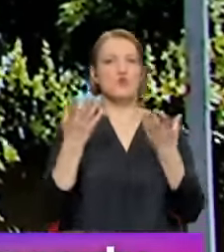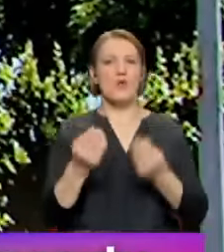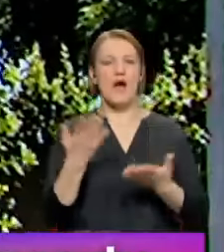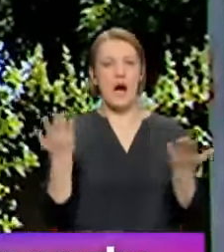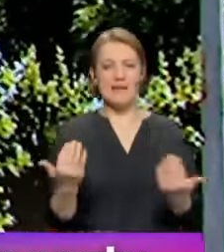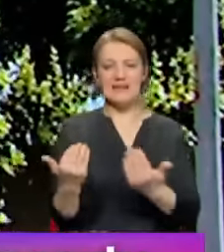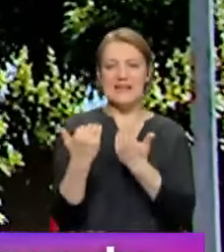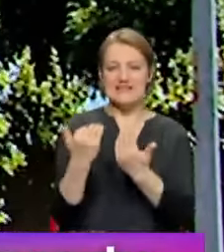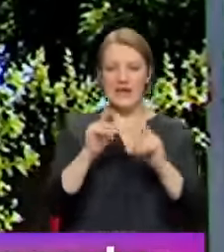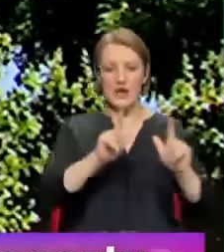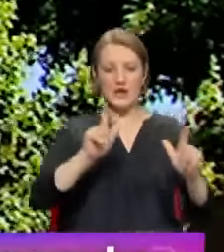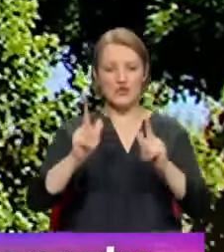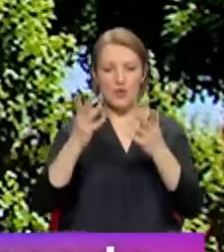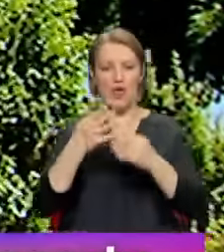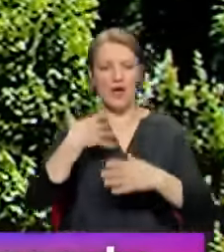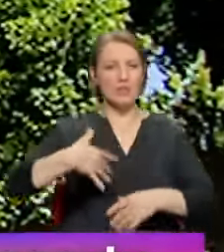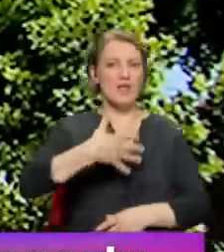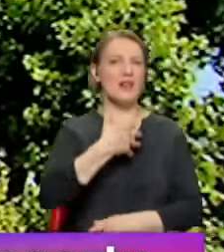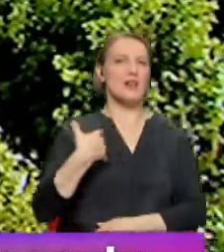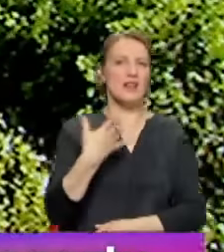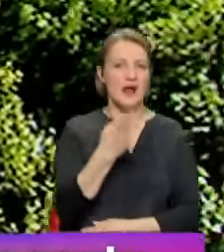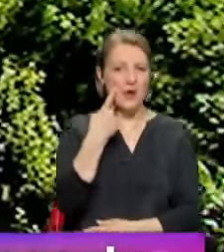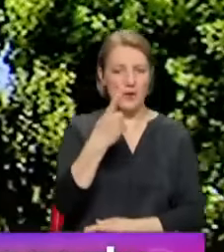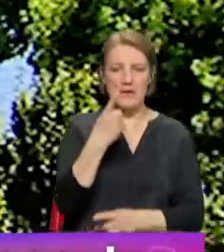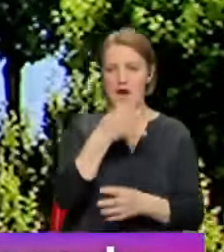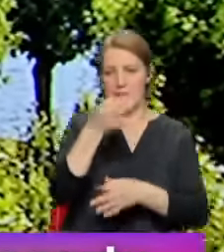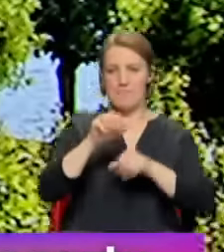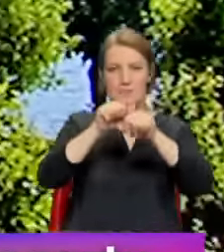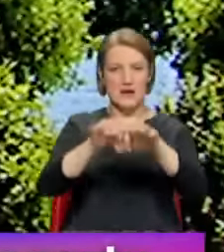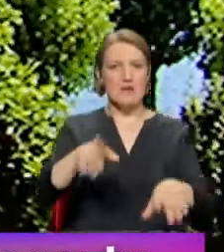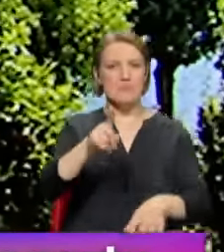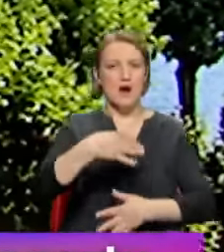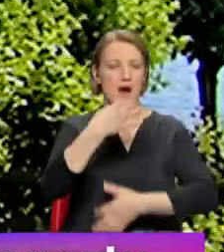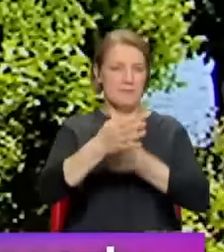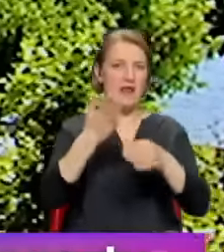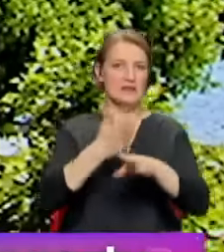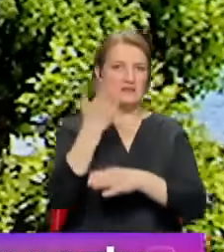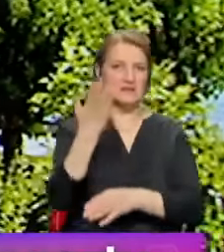ama desteğe ihtiyacı olan anneler üzerinden bir haber paylaşacağız. Bu